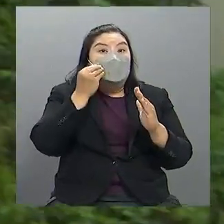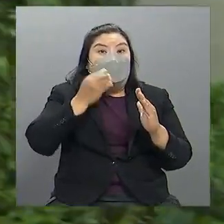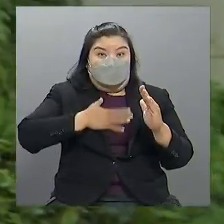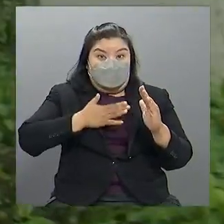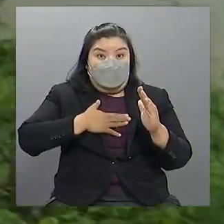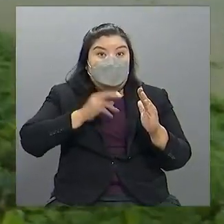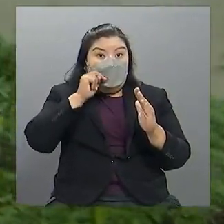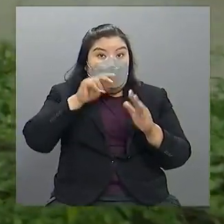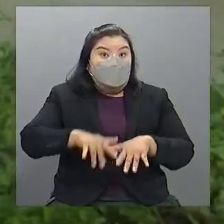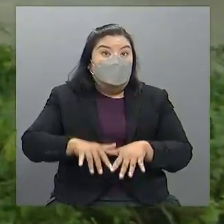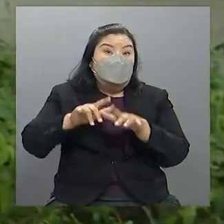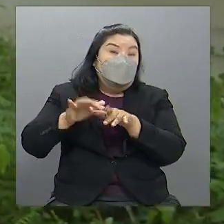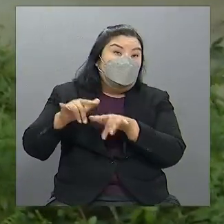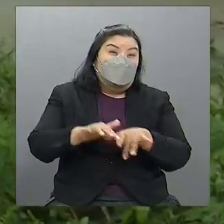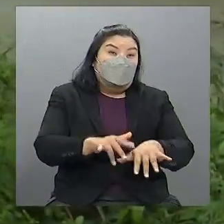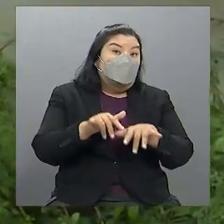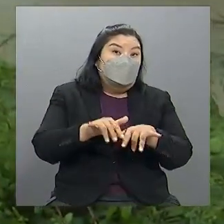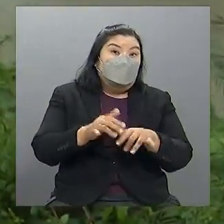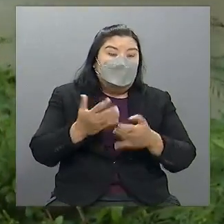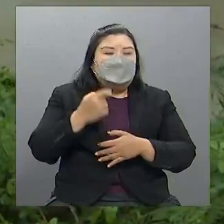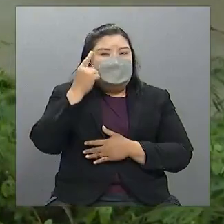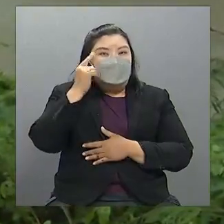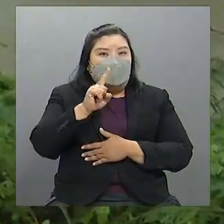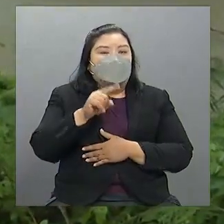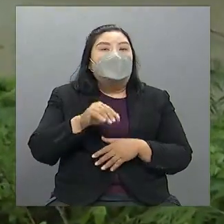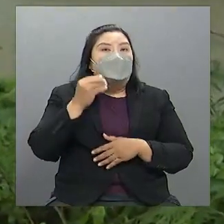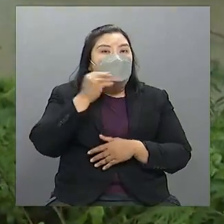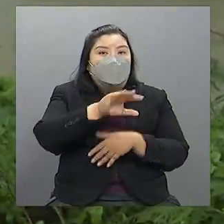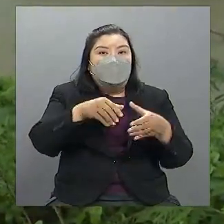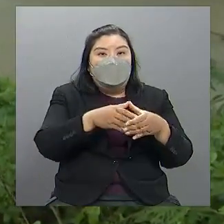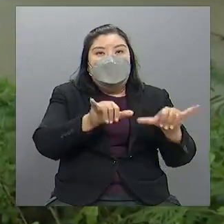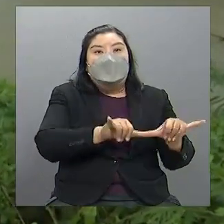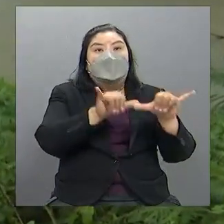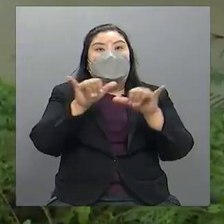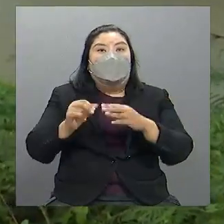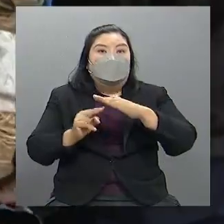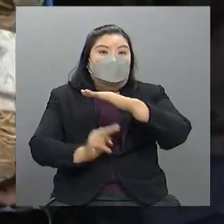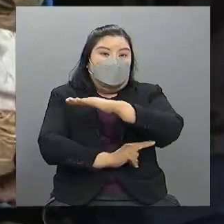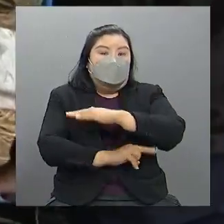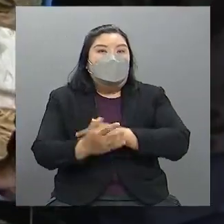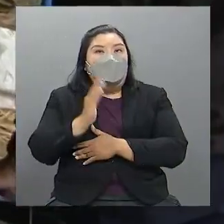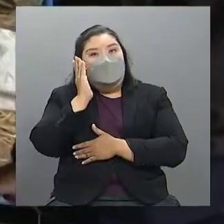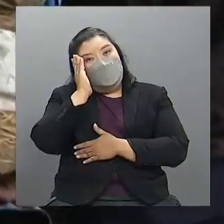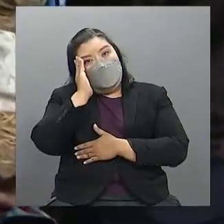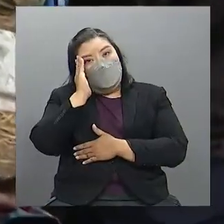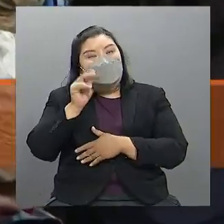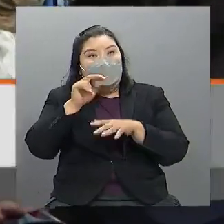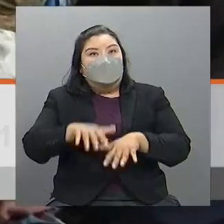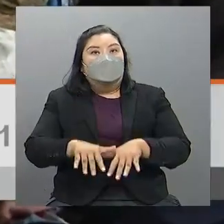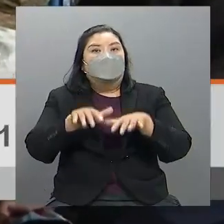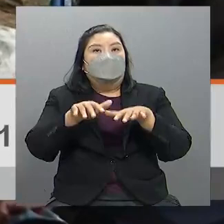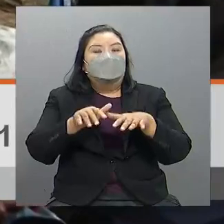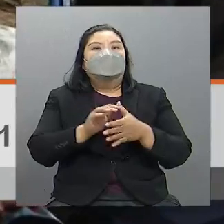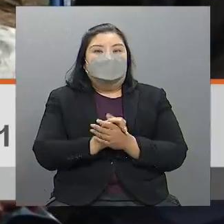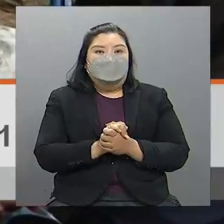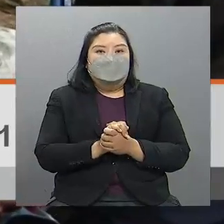ไหลเชี่ยวจนต้องตัดสินใจอพยพออกจากบ้านไปอาศัยพื้นที่ใต้สะพานลอยซึ่งอยู่สูงกว่าระดับน้ำเป็นที่พักชั่วคราวค่ะเพื่อที่จะนอน